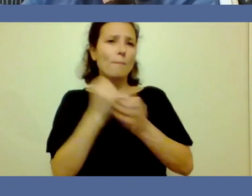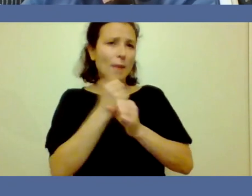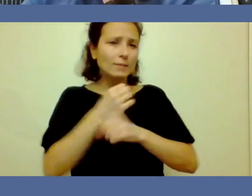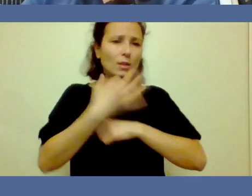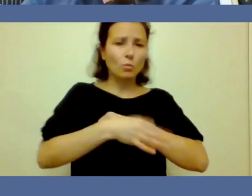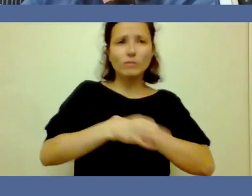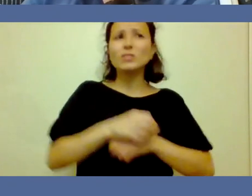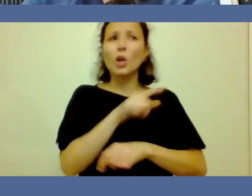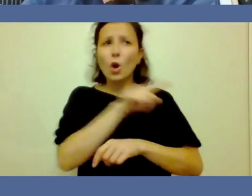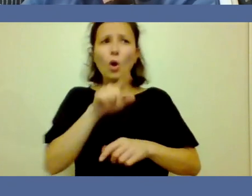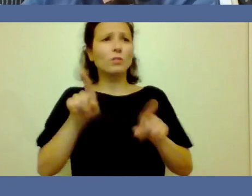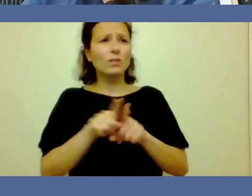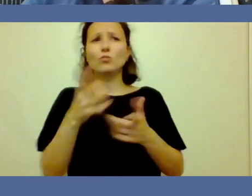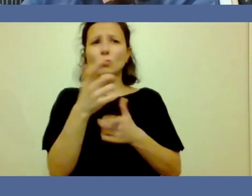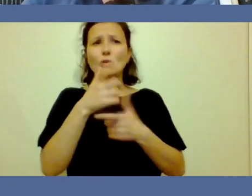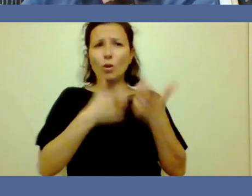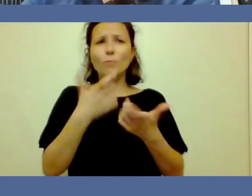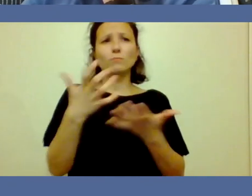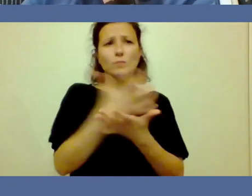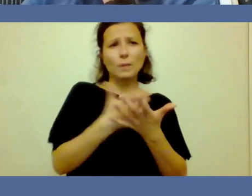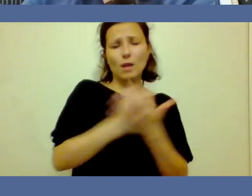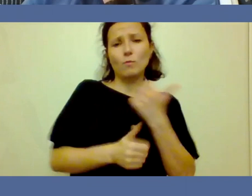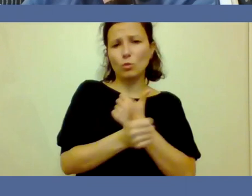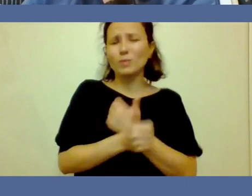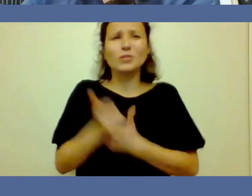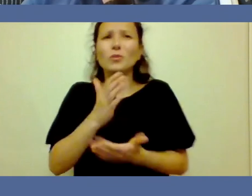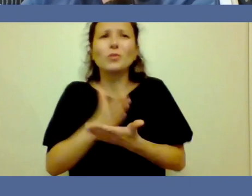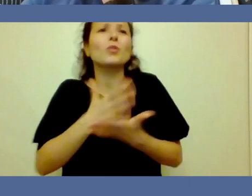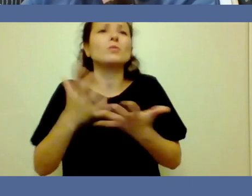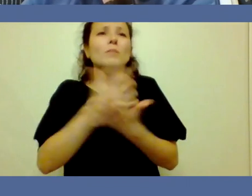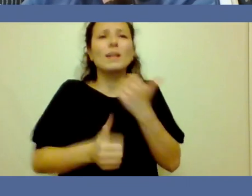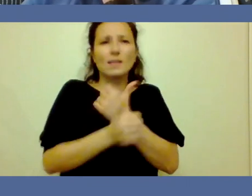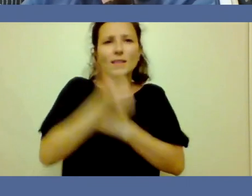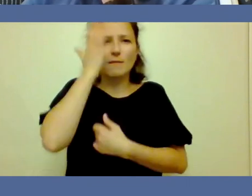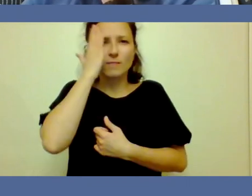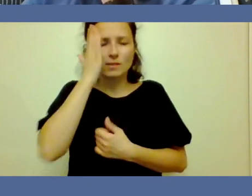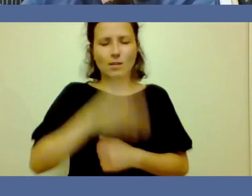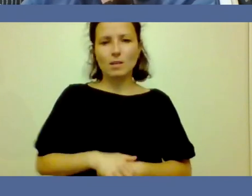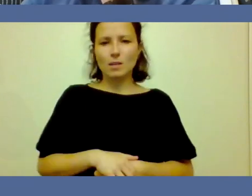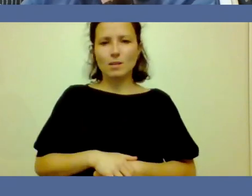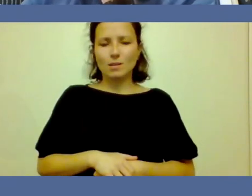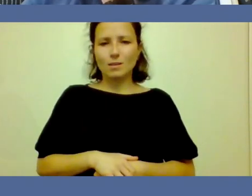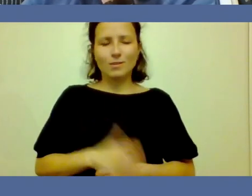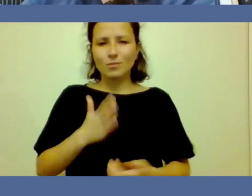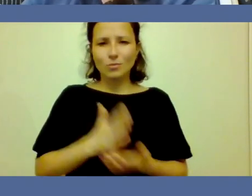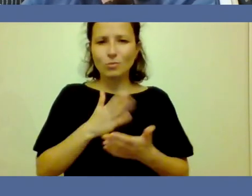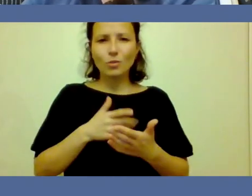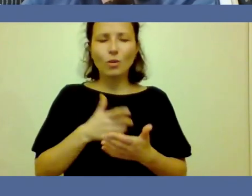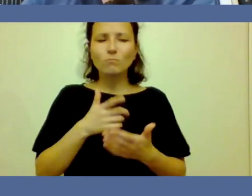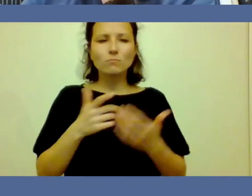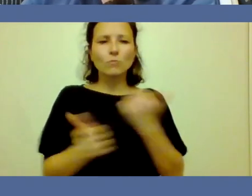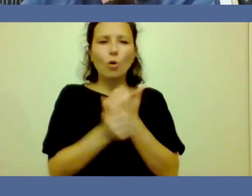dokumentację. Dokumentacja też nie sprowadza się do gromadzenia danych merytorycznych. To nie jest dokumentacja do